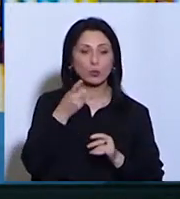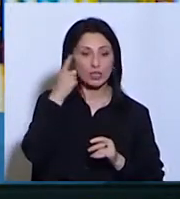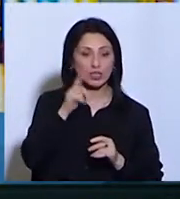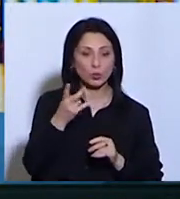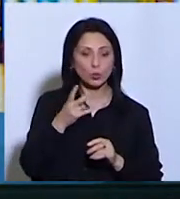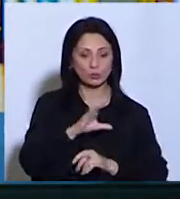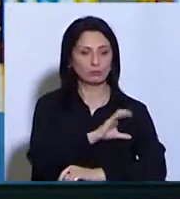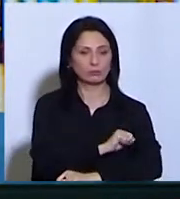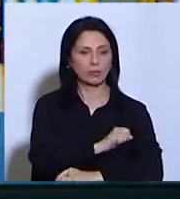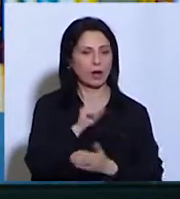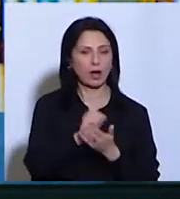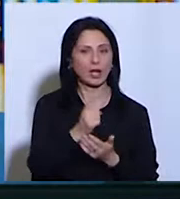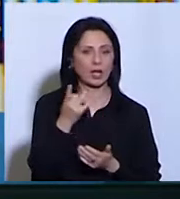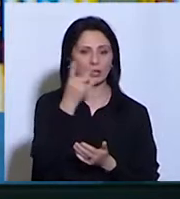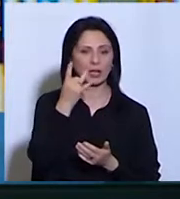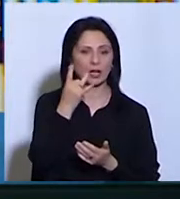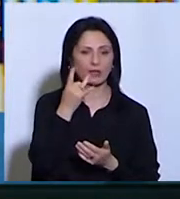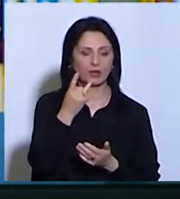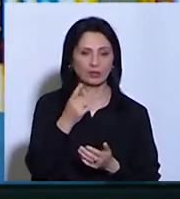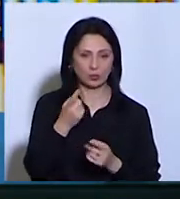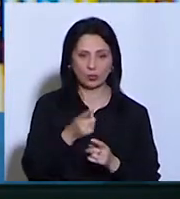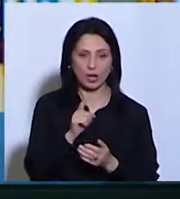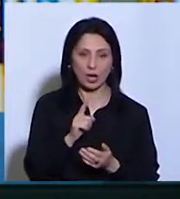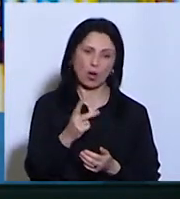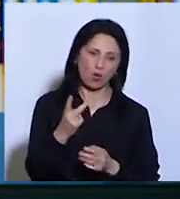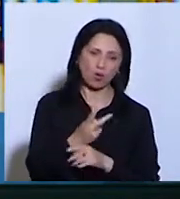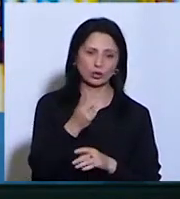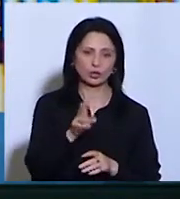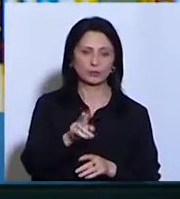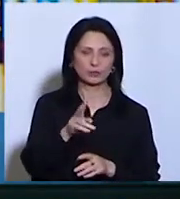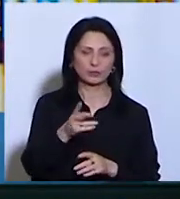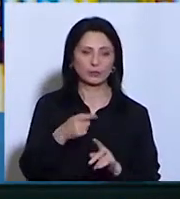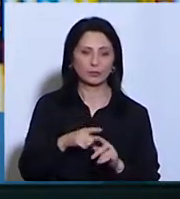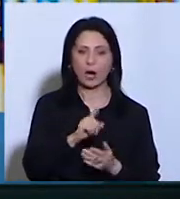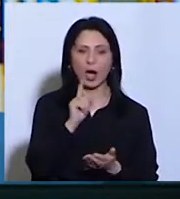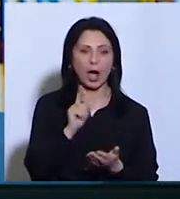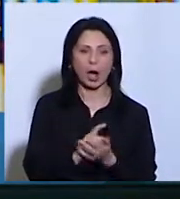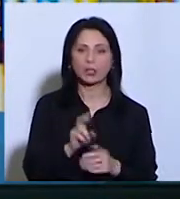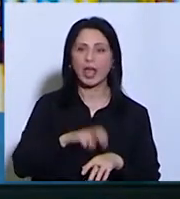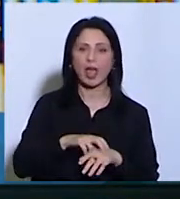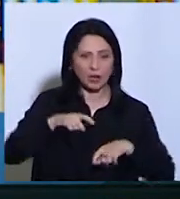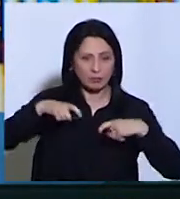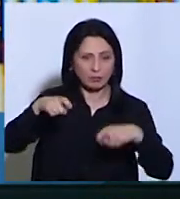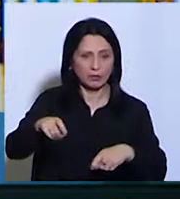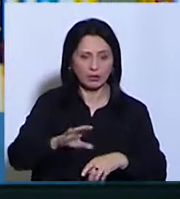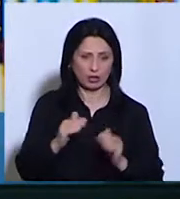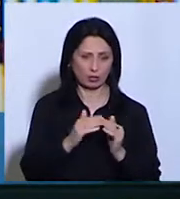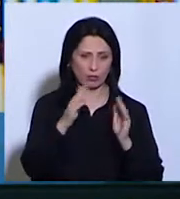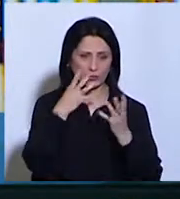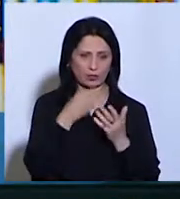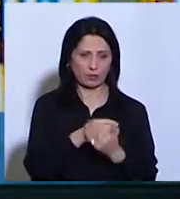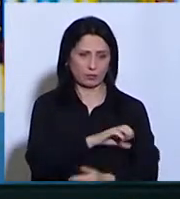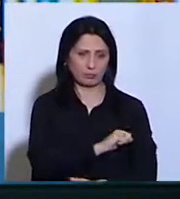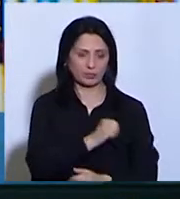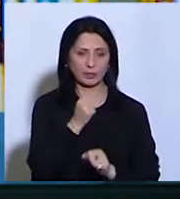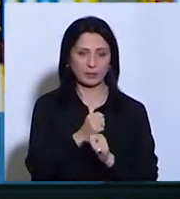შენ უნდა იზომო წნევა დღეში ერთხელ, სულ მცირე ან ორჯერ. ეხლა ეს არ არის ამისთვის აუცილებელი ექიმი, უკვე ყველას შეუძლია ხო ეს